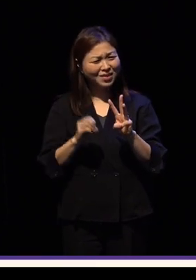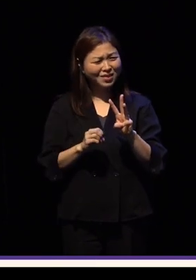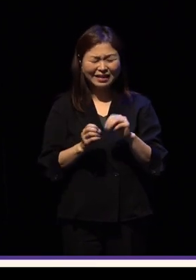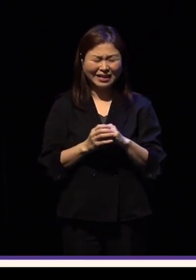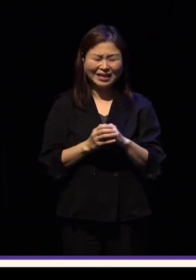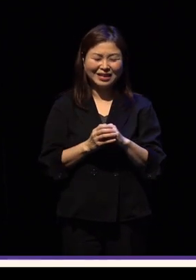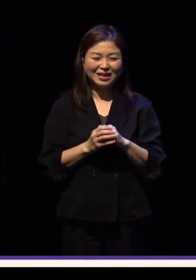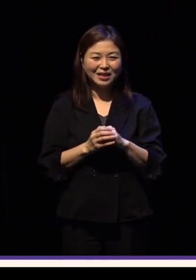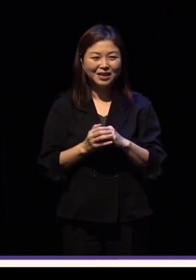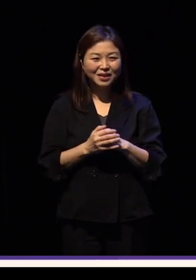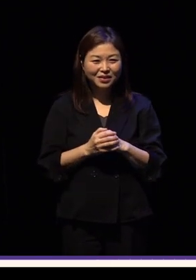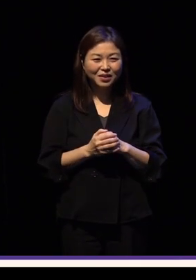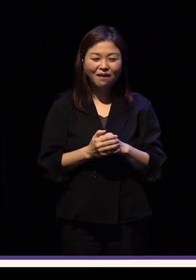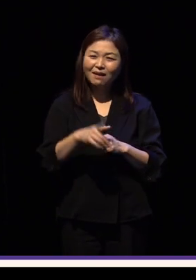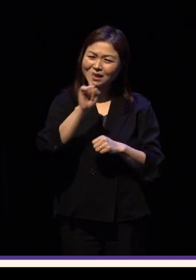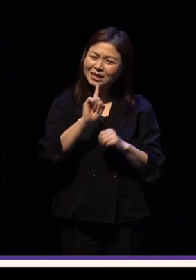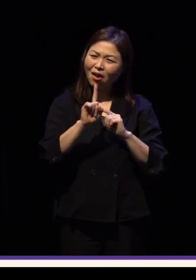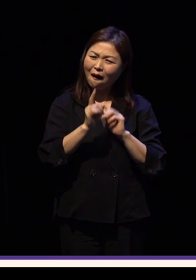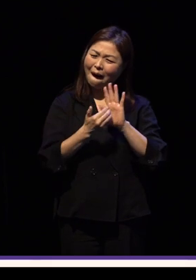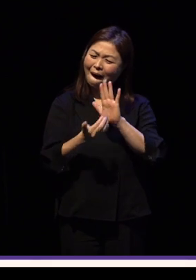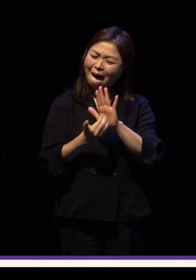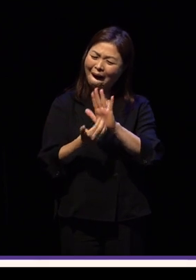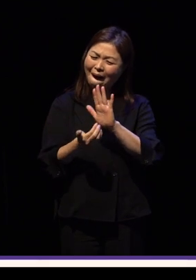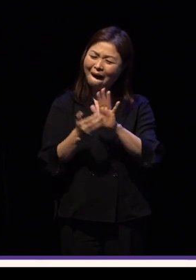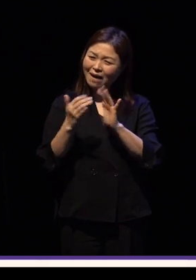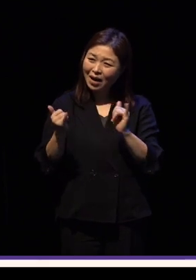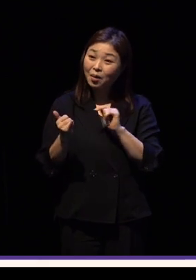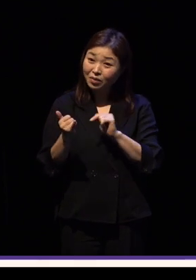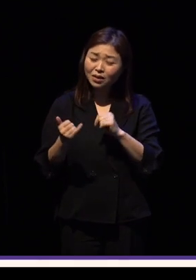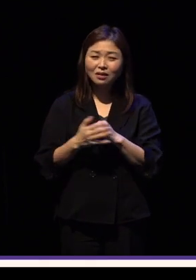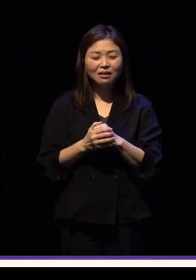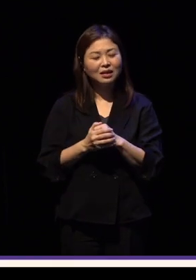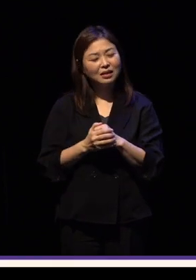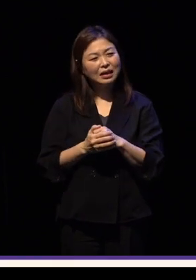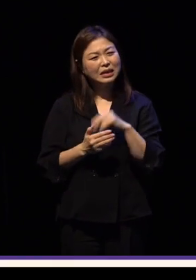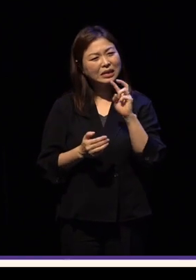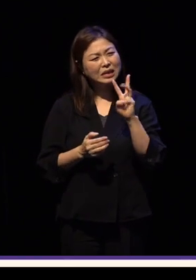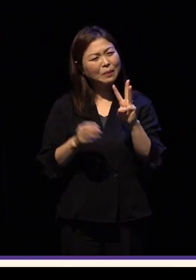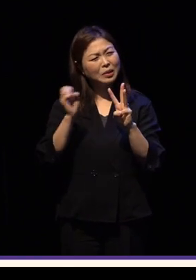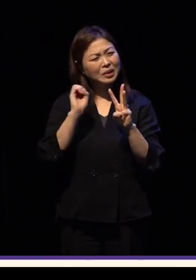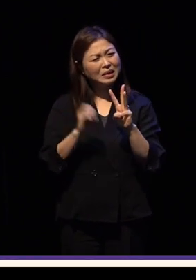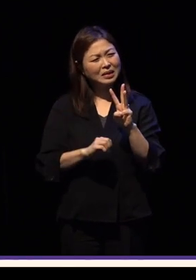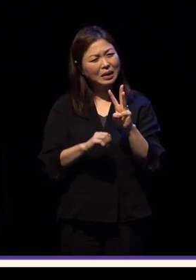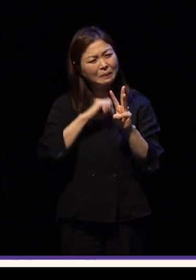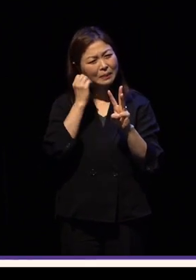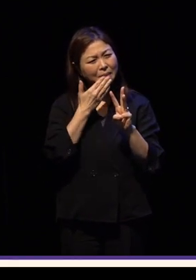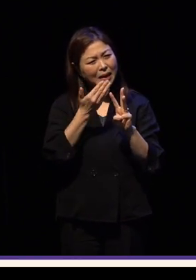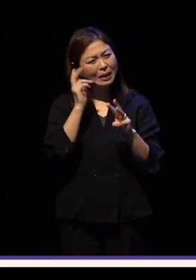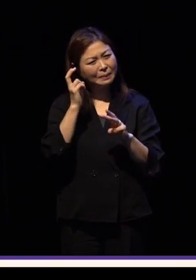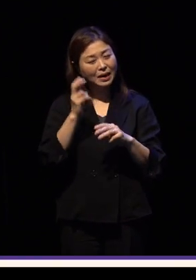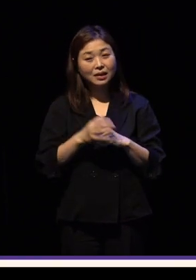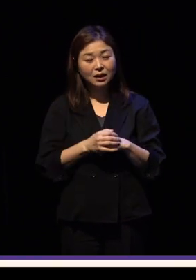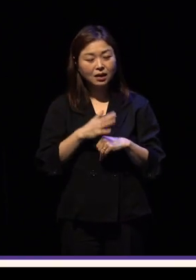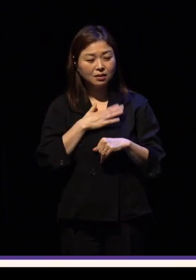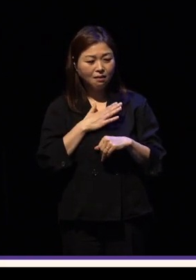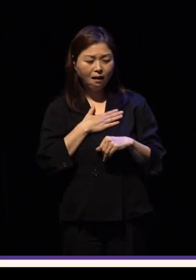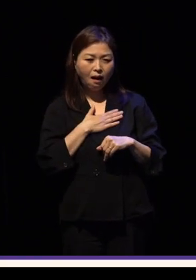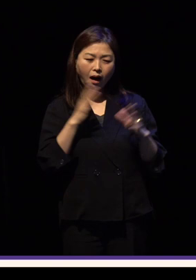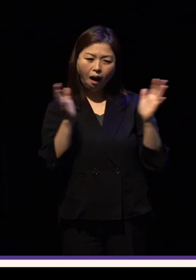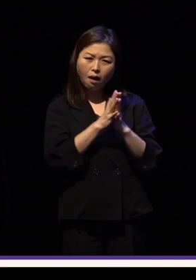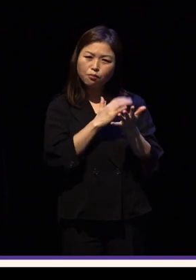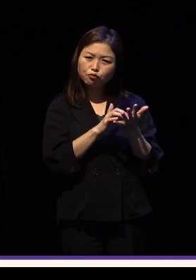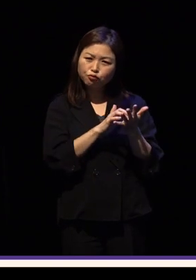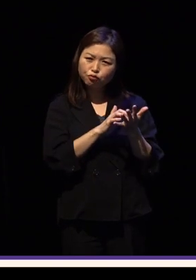계속 응모를 해도 안 되는 분들은 2-3% 정도 되나 보다. 근데 실질적으로 저희들이 통계를